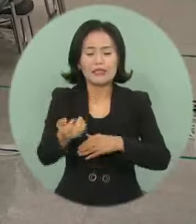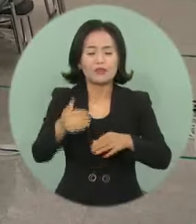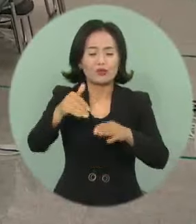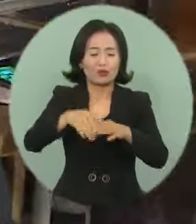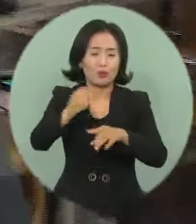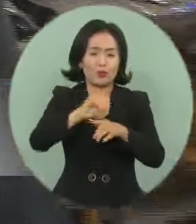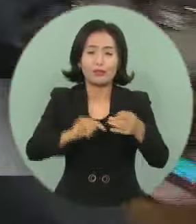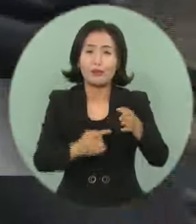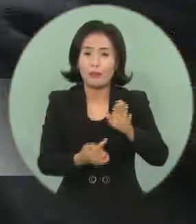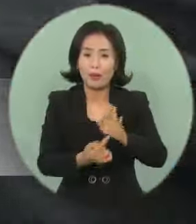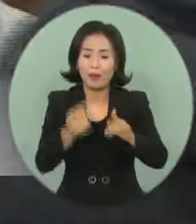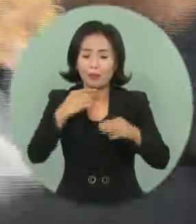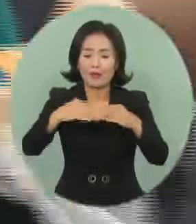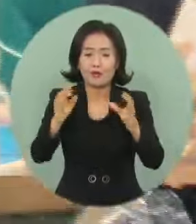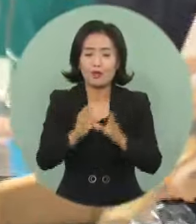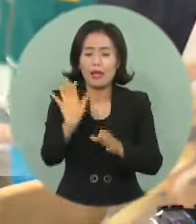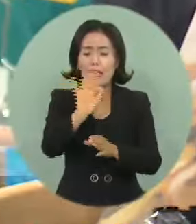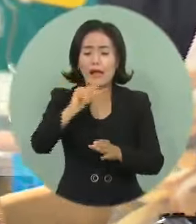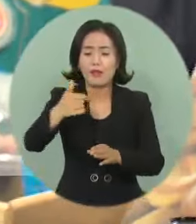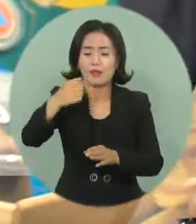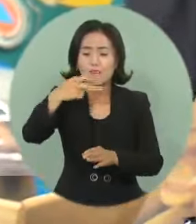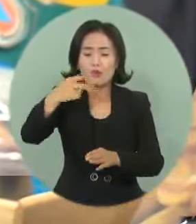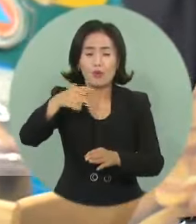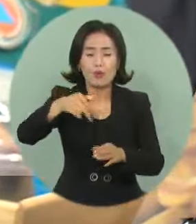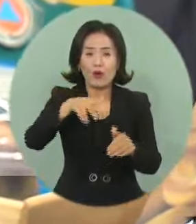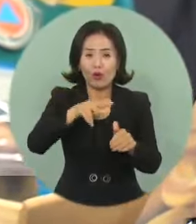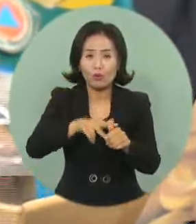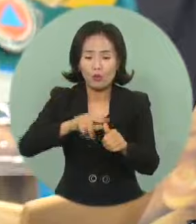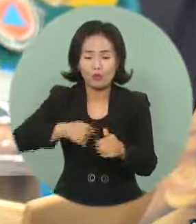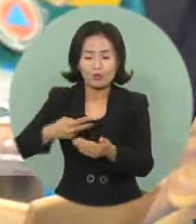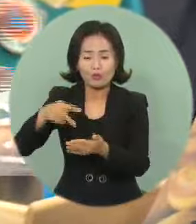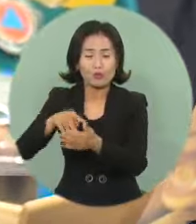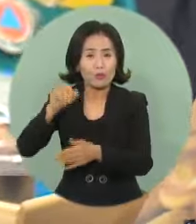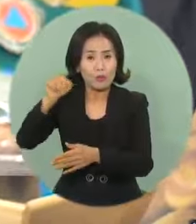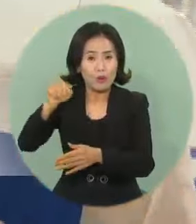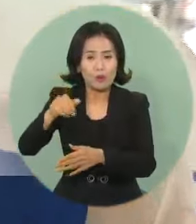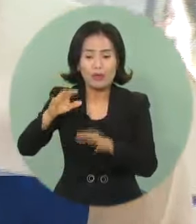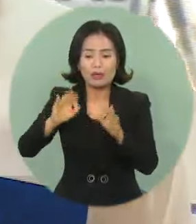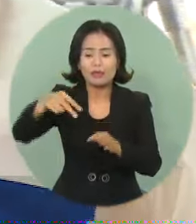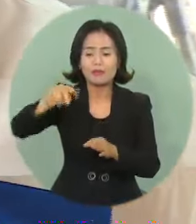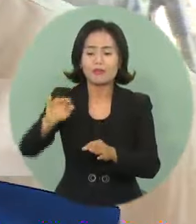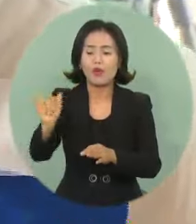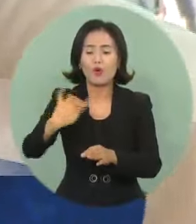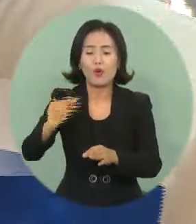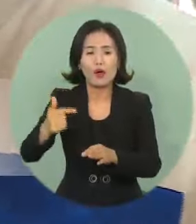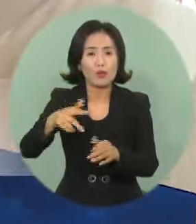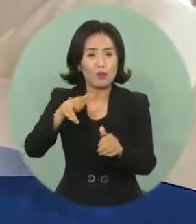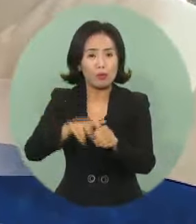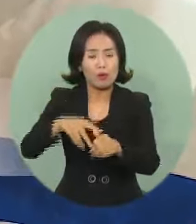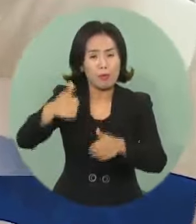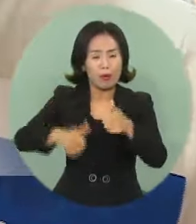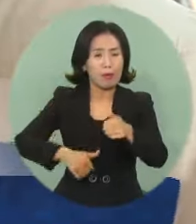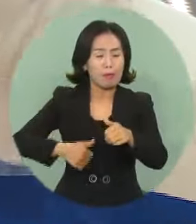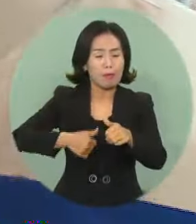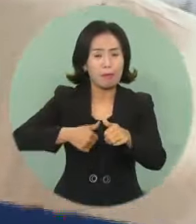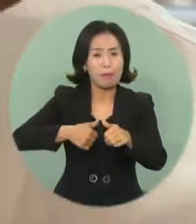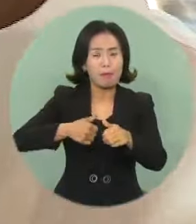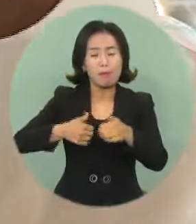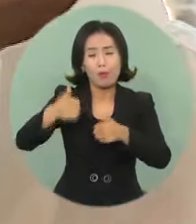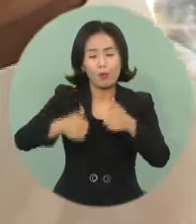보였습니다. 민주당 안덕월 후보와 민주당을 탈당해 무소속으로 출마한 김성한 후보 간의 격돌이 높은